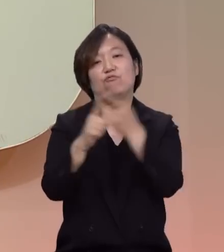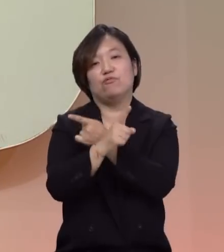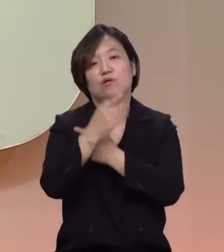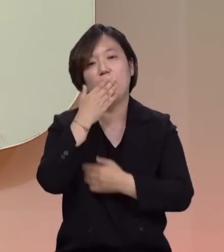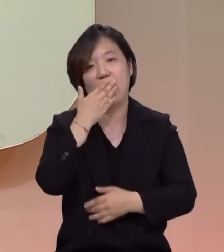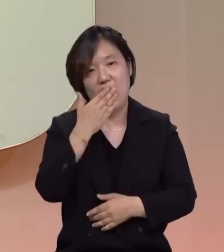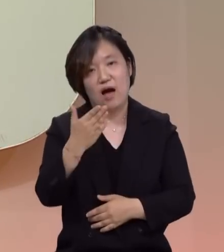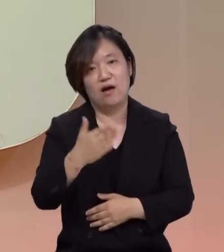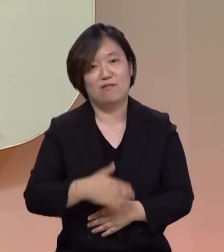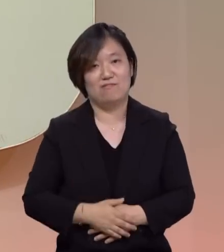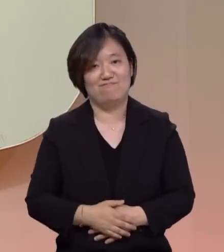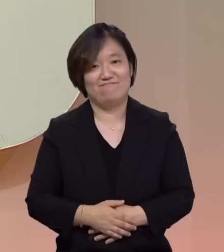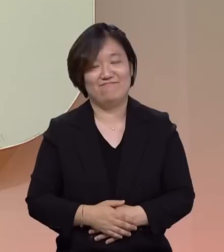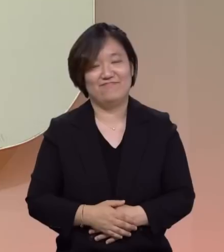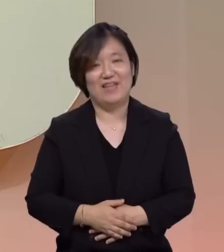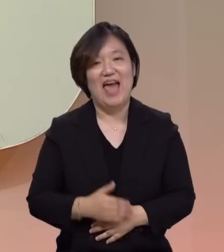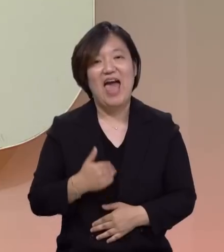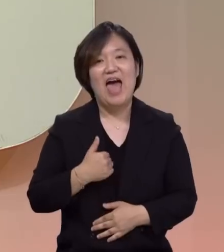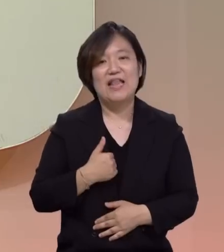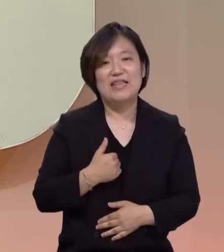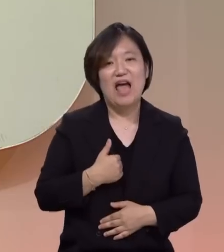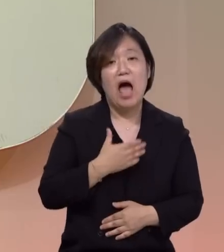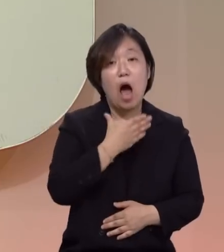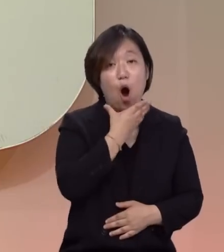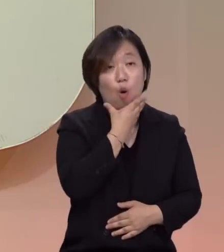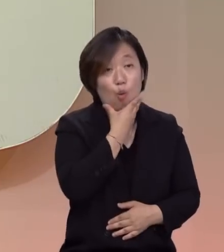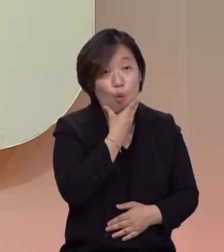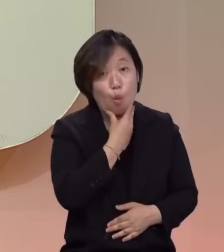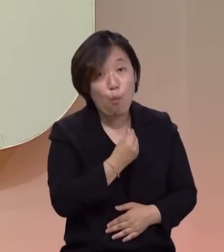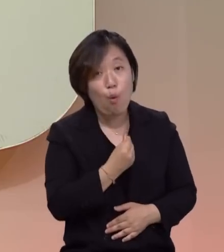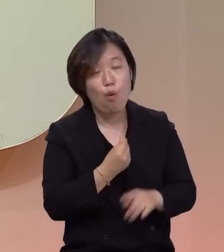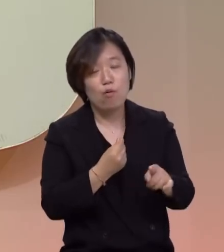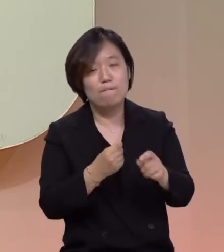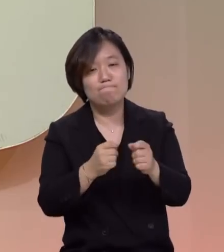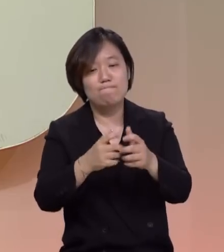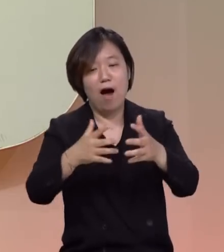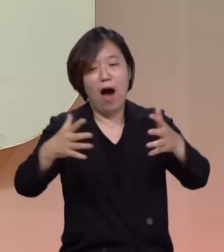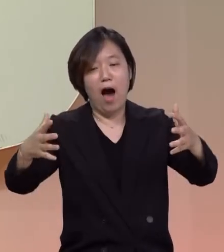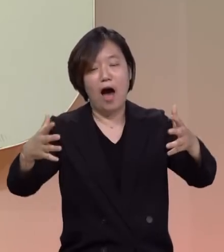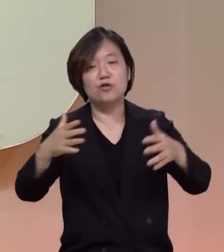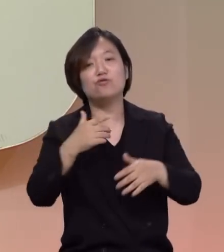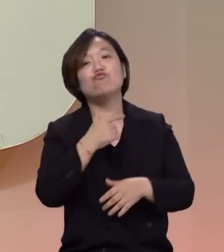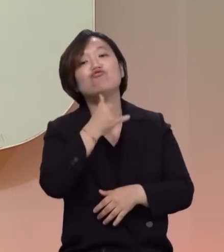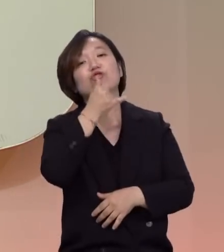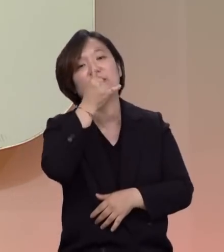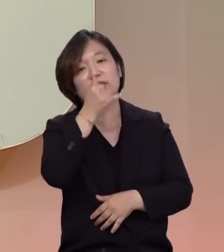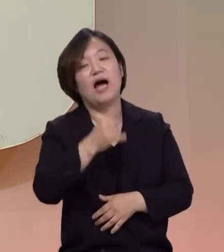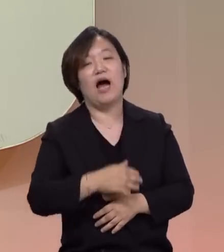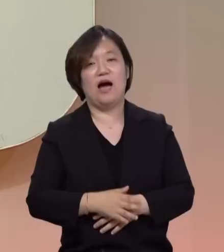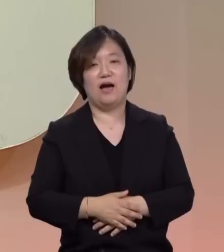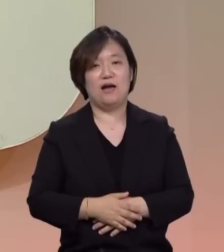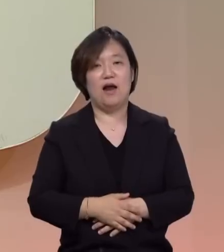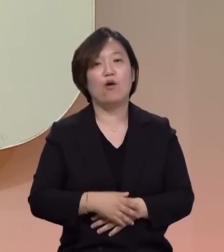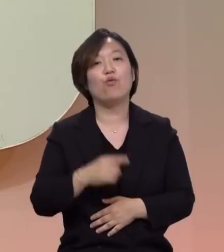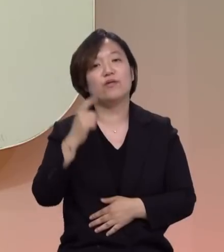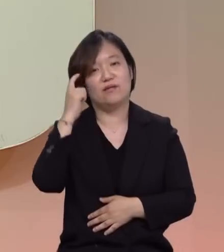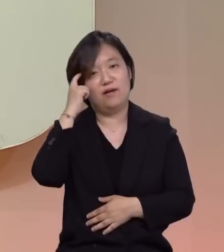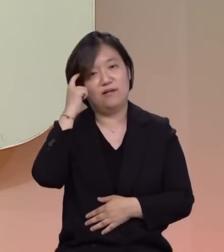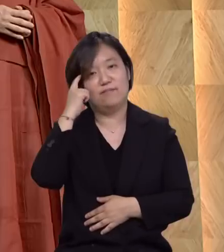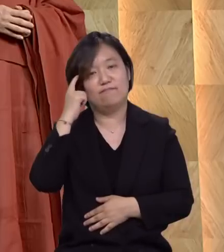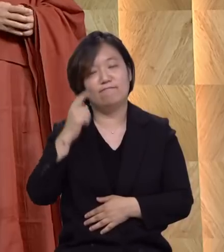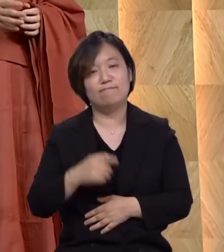내 공덕에 그릇을 넓힐 수가 있다라는 결론을 딱 얻게 되셨다고 합니다